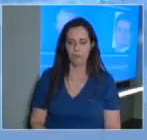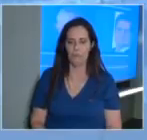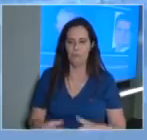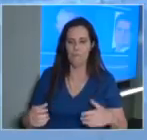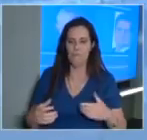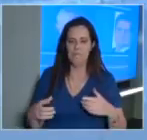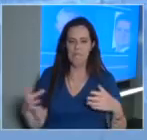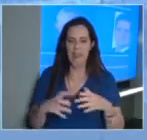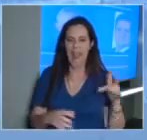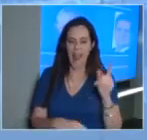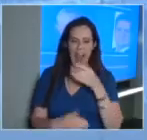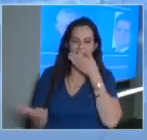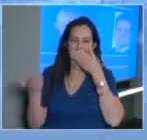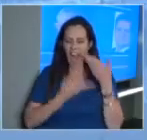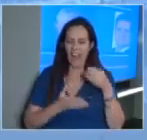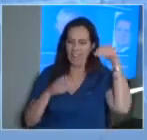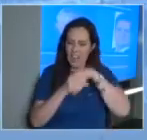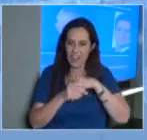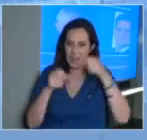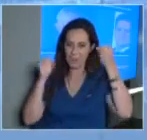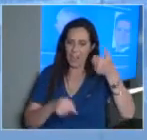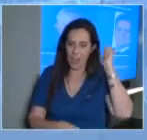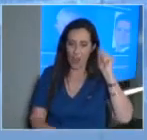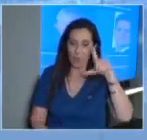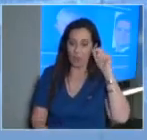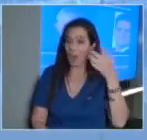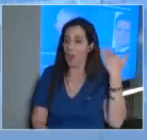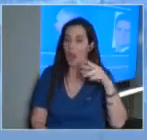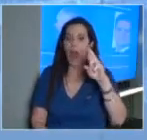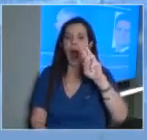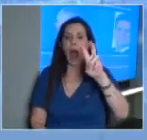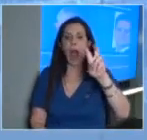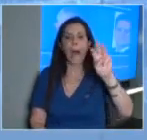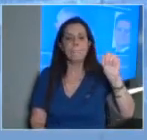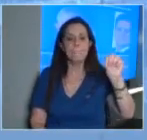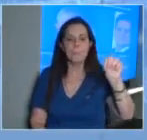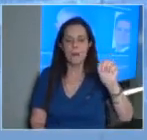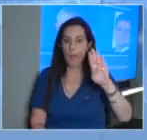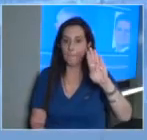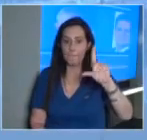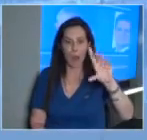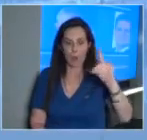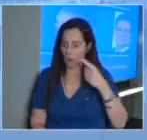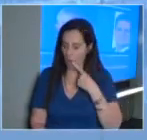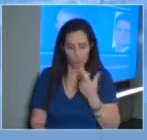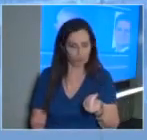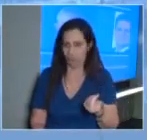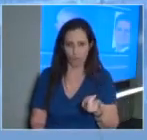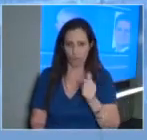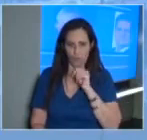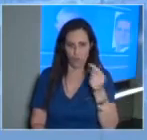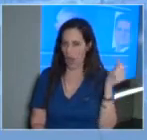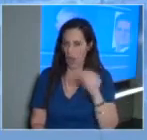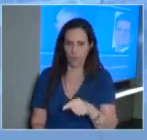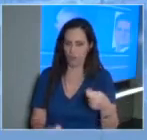מפלגת האופוזיציה היחידה שלא הוזמנה להשתתף בהפגנה אתמול בתל אביב הייתה רע"מ בל"ד, שגם הבהירה שאין בכוונתה